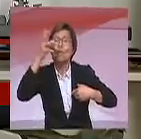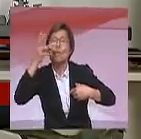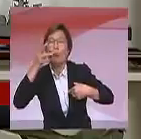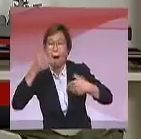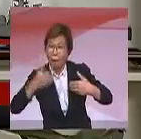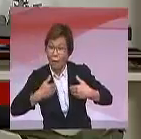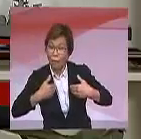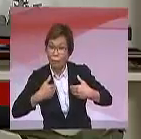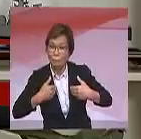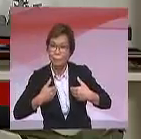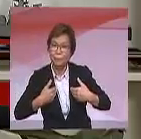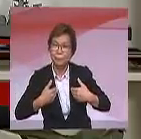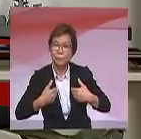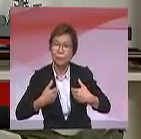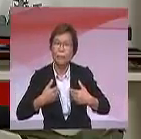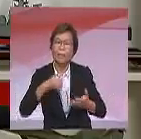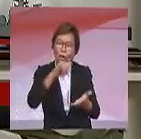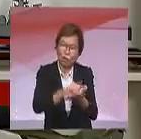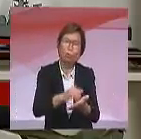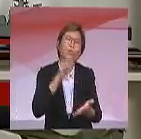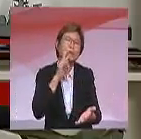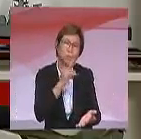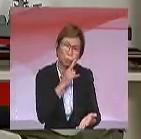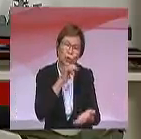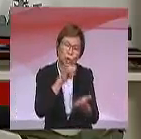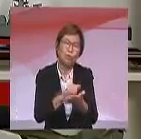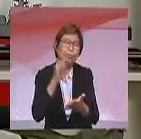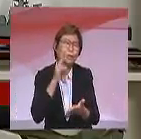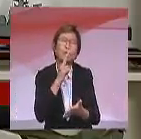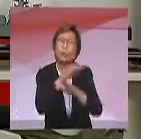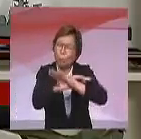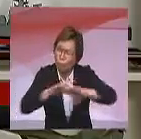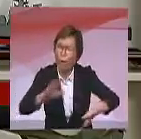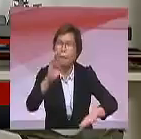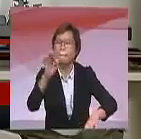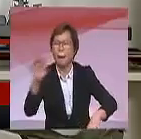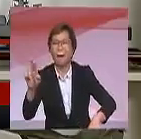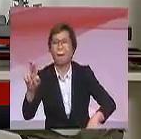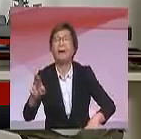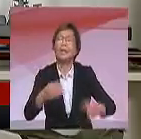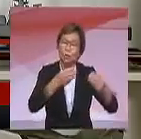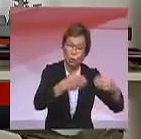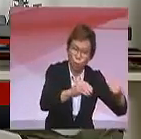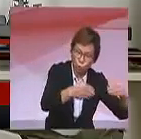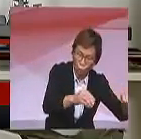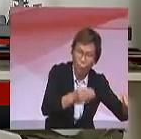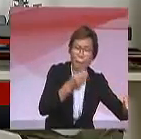minuman keras. Tapi ianya restoran, bukannya bar. Ha, maknanya dia menjual